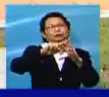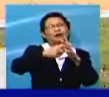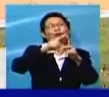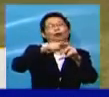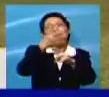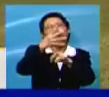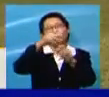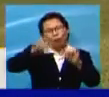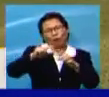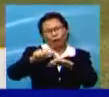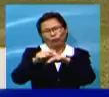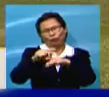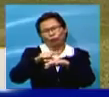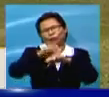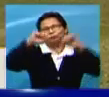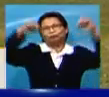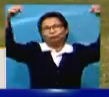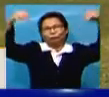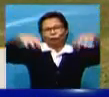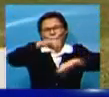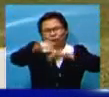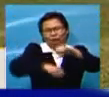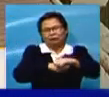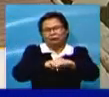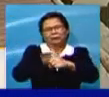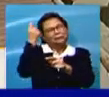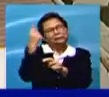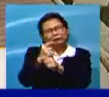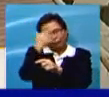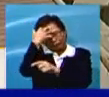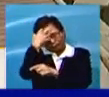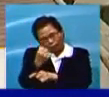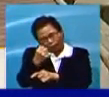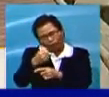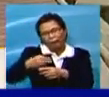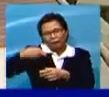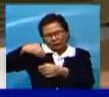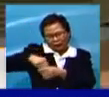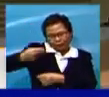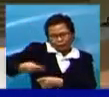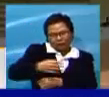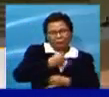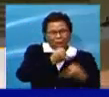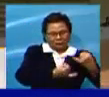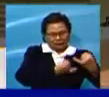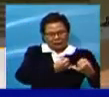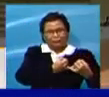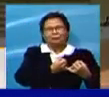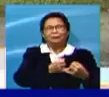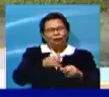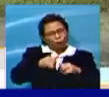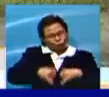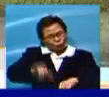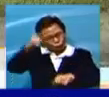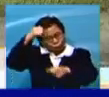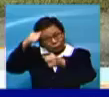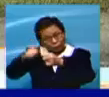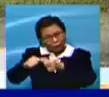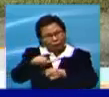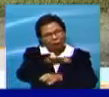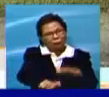Namun, Velodrome Ceras akan kekal terpahat dalam sejarah dan jasanya akan terus dikenang.